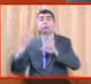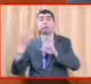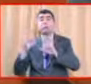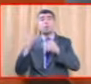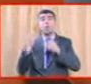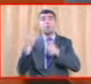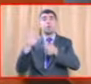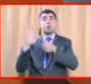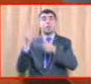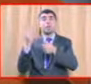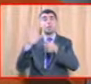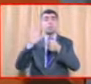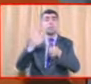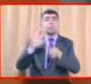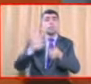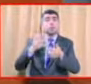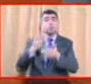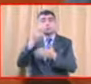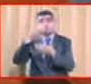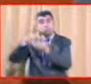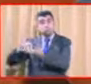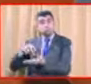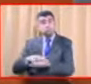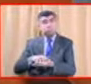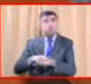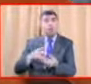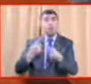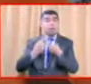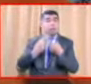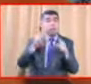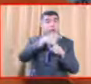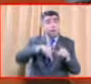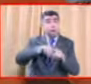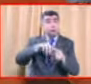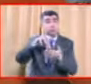9263، اذا 90.5%. اللي بقات الان وهي